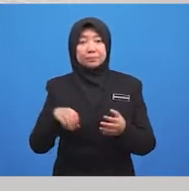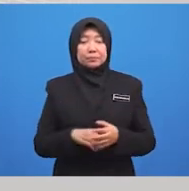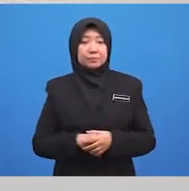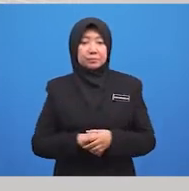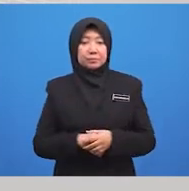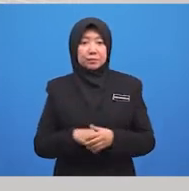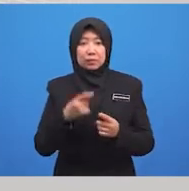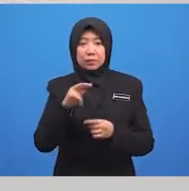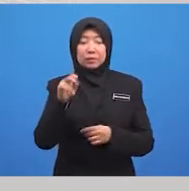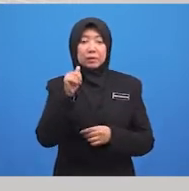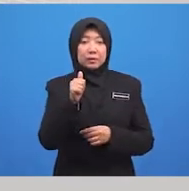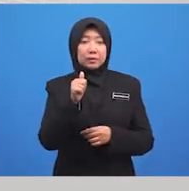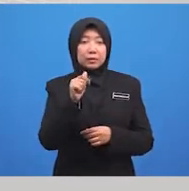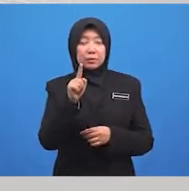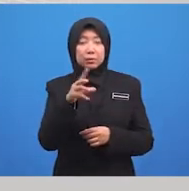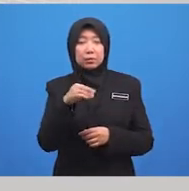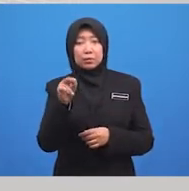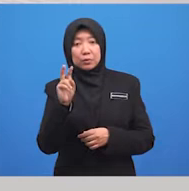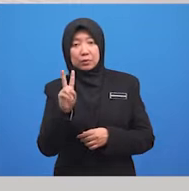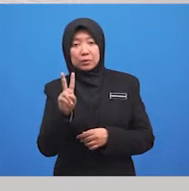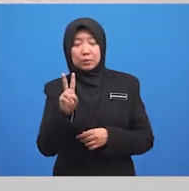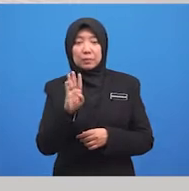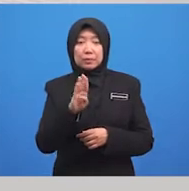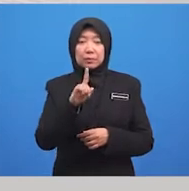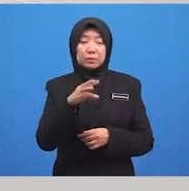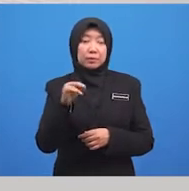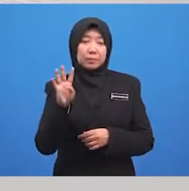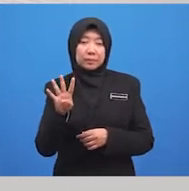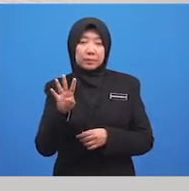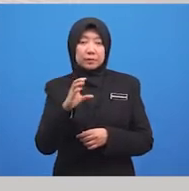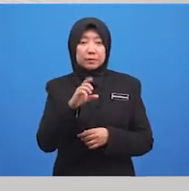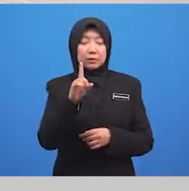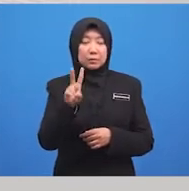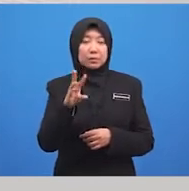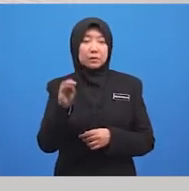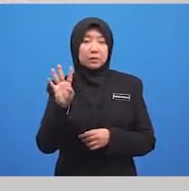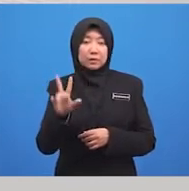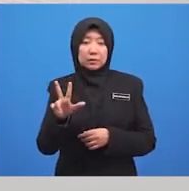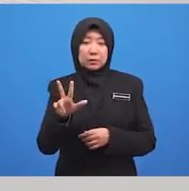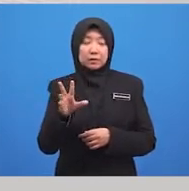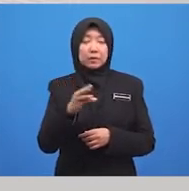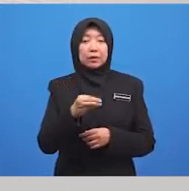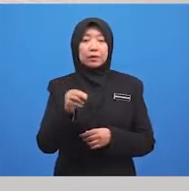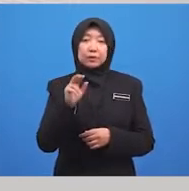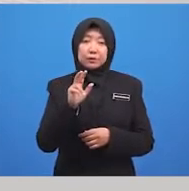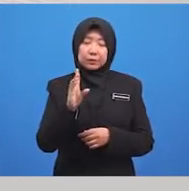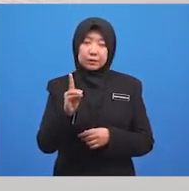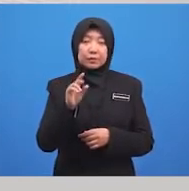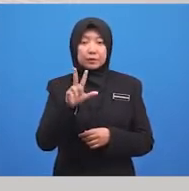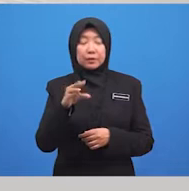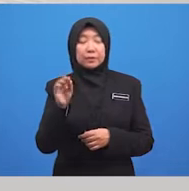A, 1 dan 2. B, 1 dan 4. C, 2 dan 3. Dan D, 3 dan